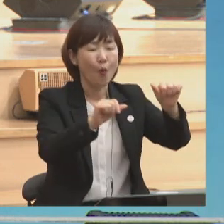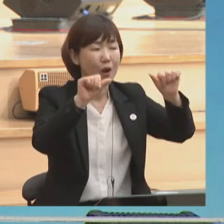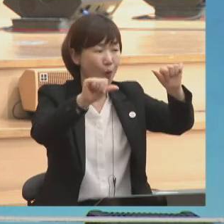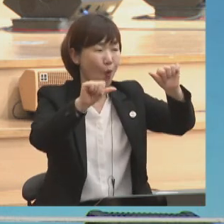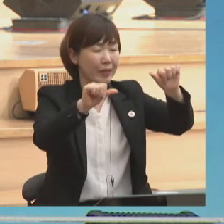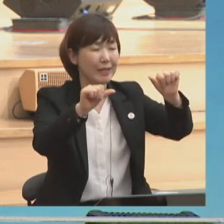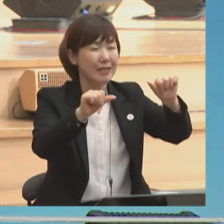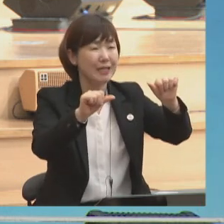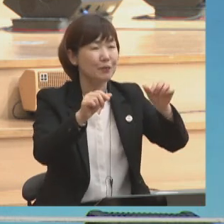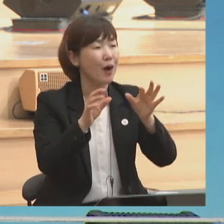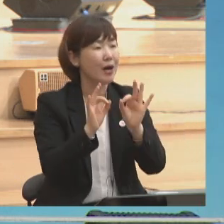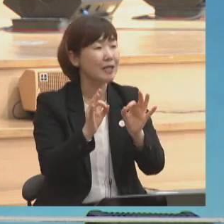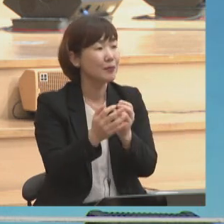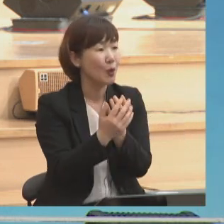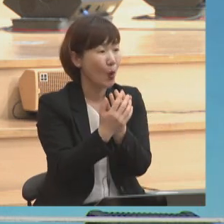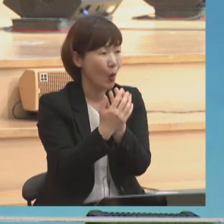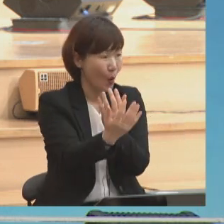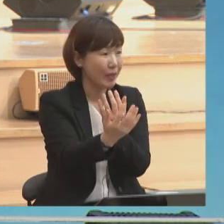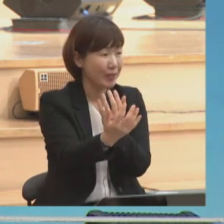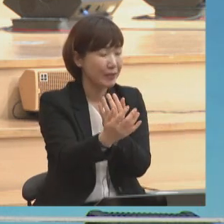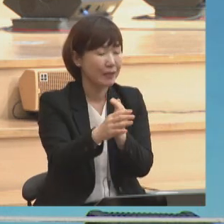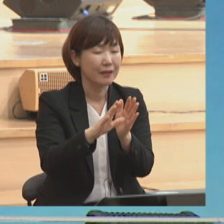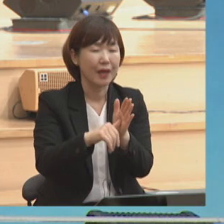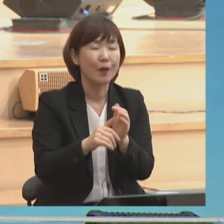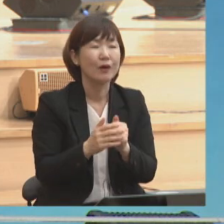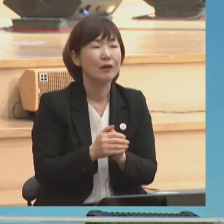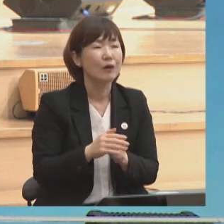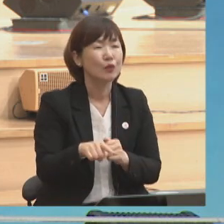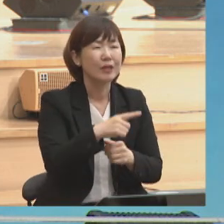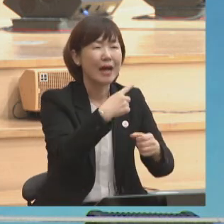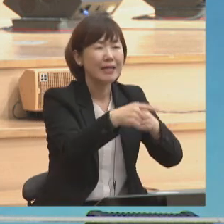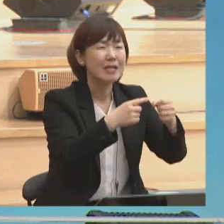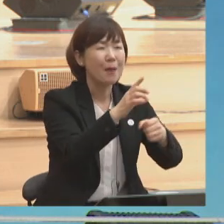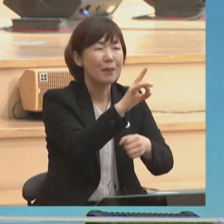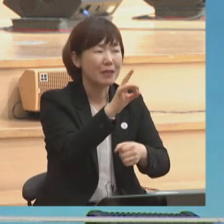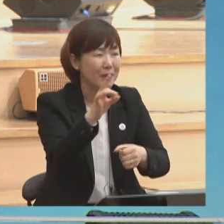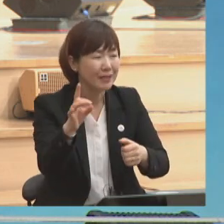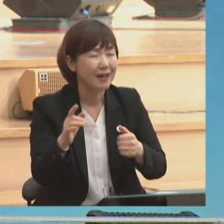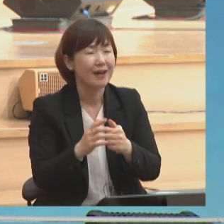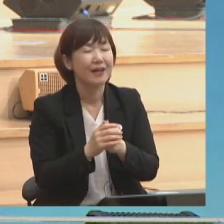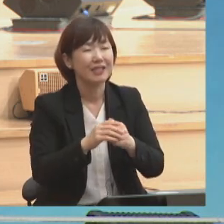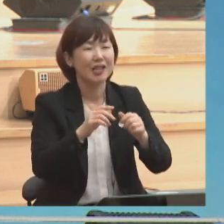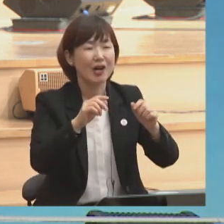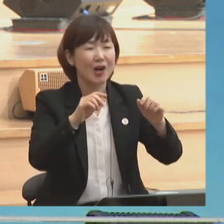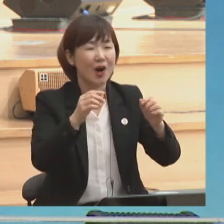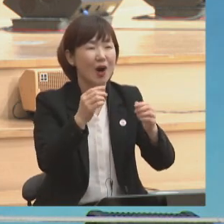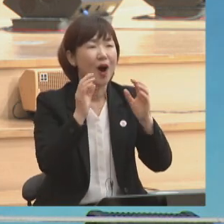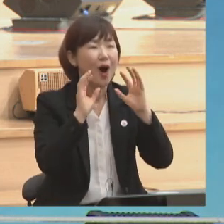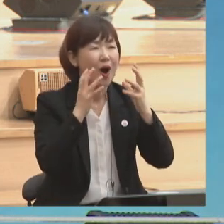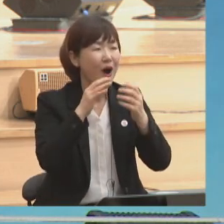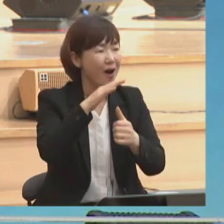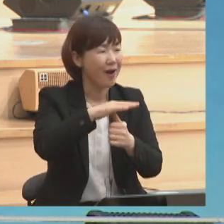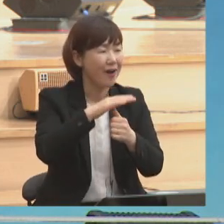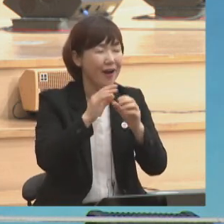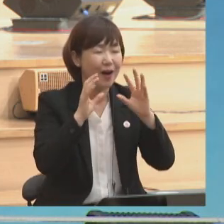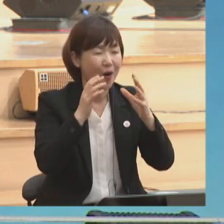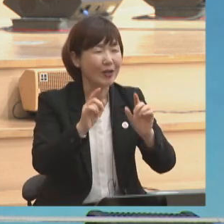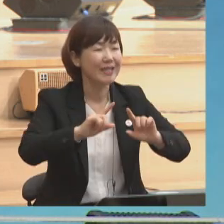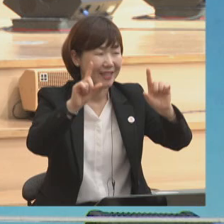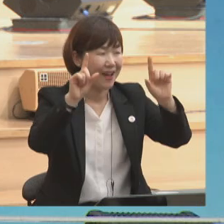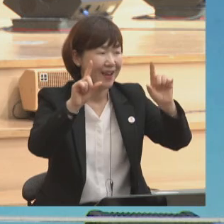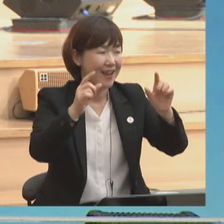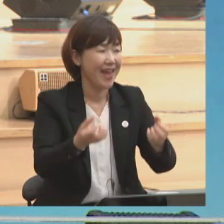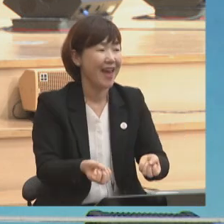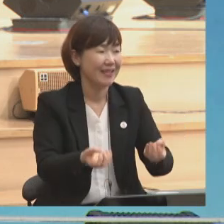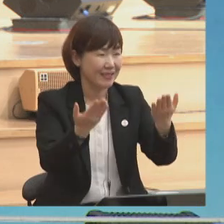금요일인데 몇 년 만에 어린이날 축제를 우리가 부활해서 다시 하게 되어집니다. 교회 앞마당을 어린이들에게 다 열어줄